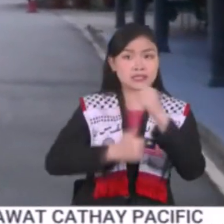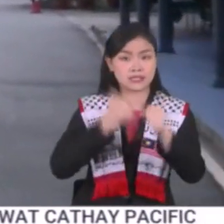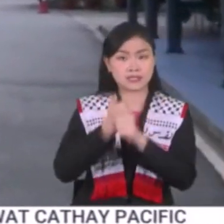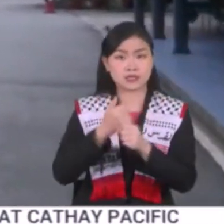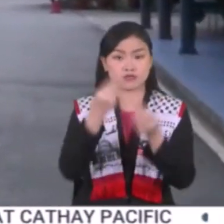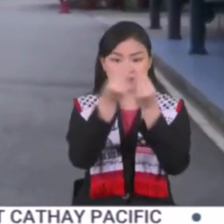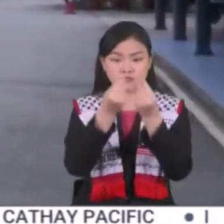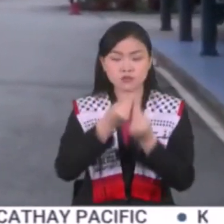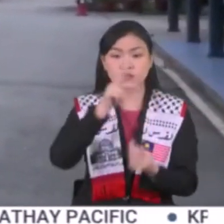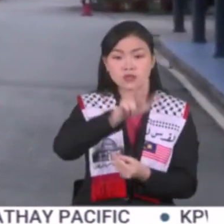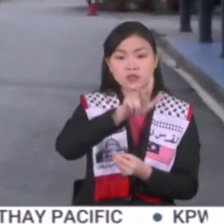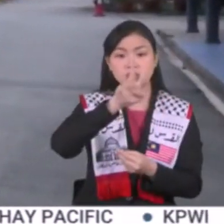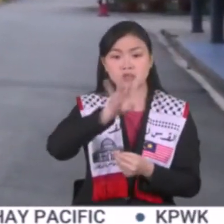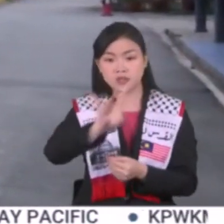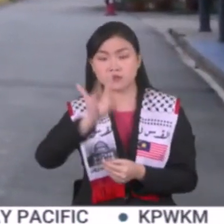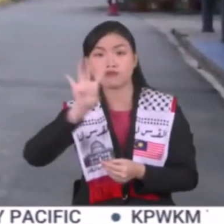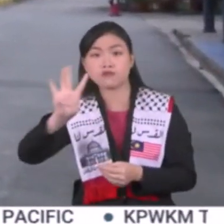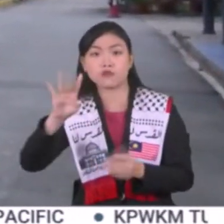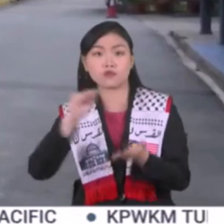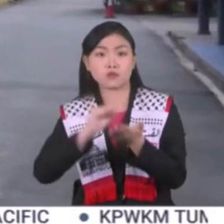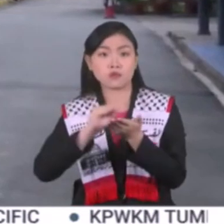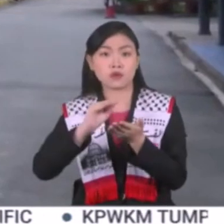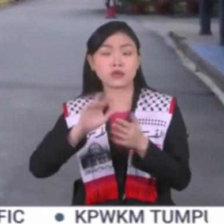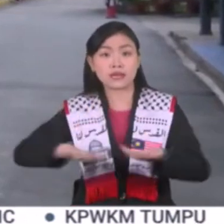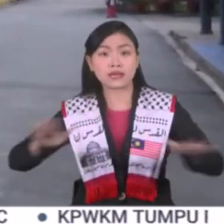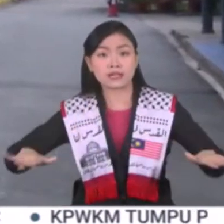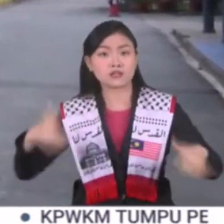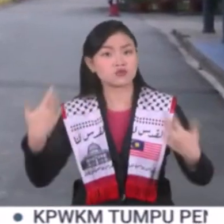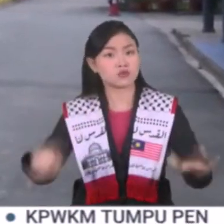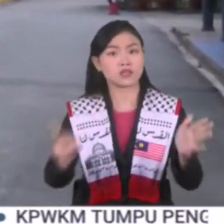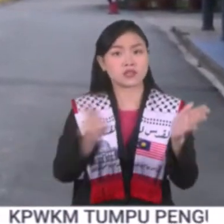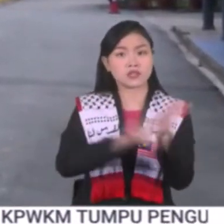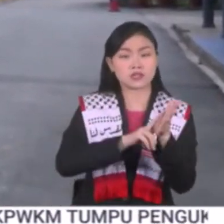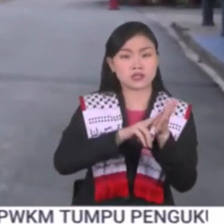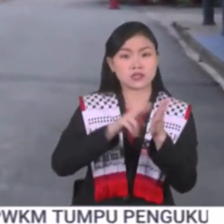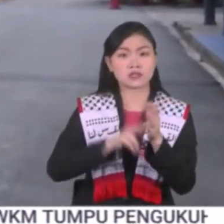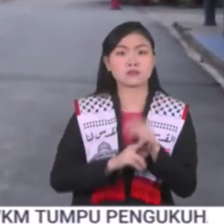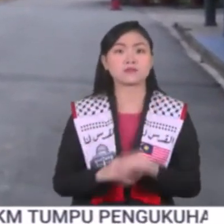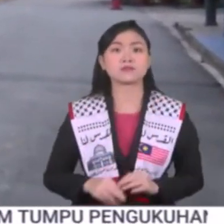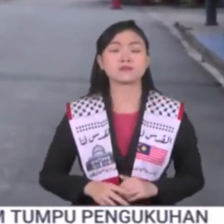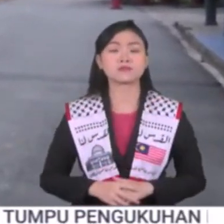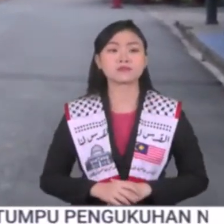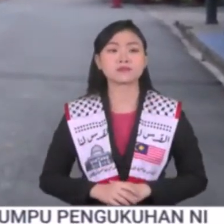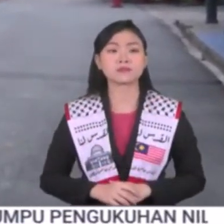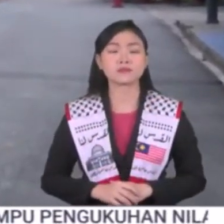384 kanak-kanak telah didaftarkan di Baitul Mahabbah di seluruh negara.